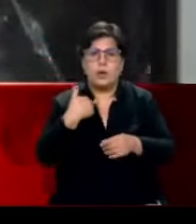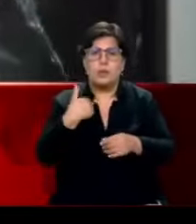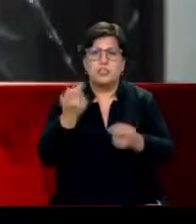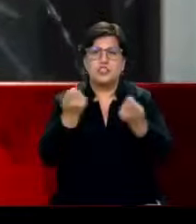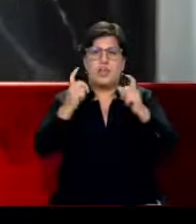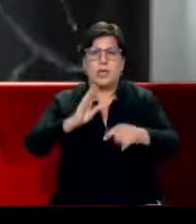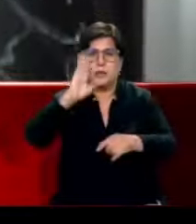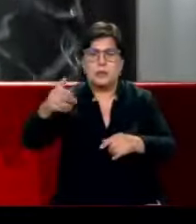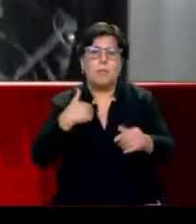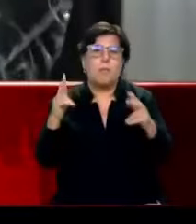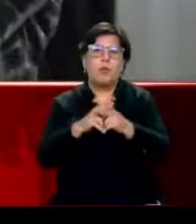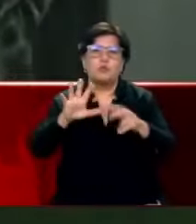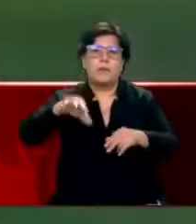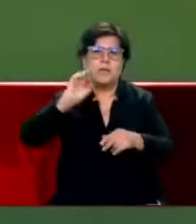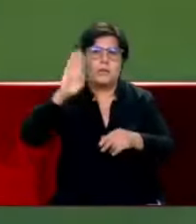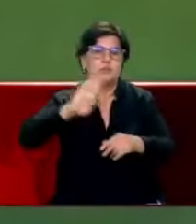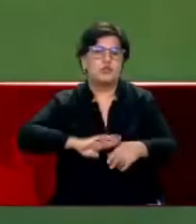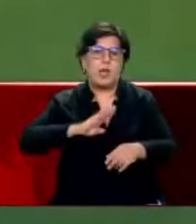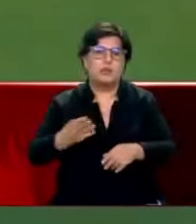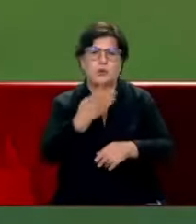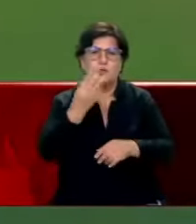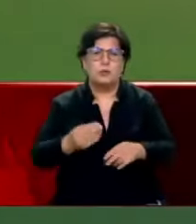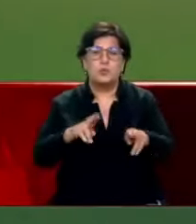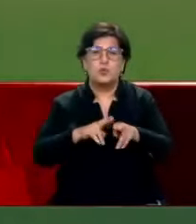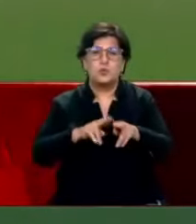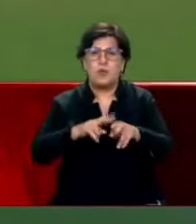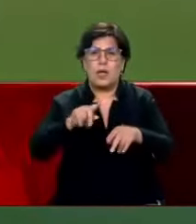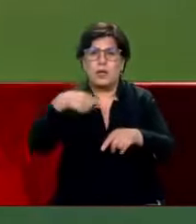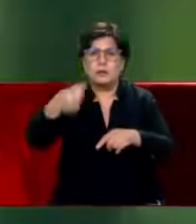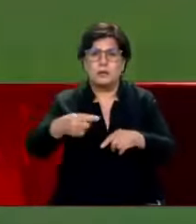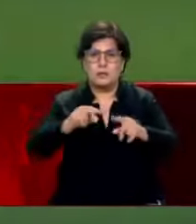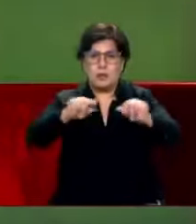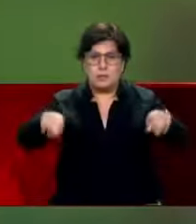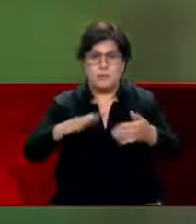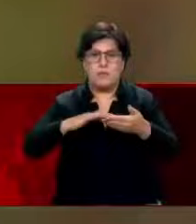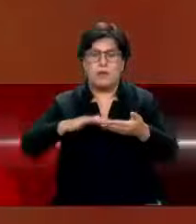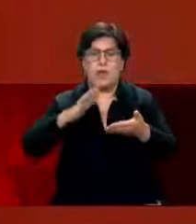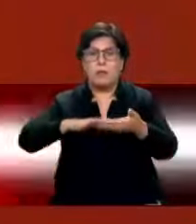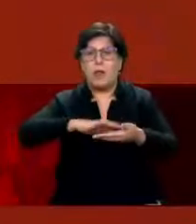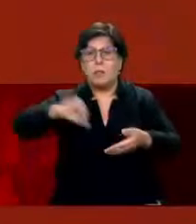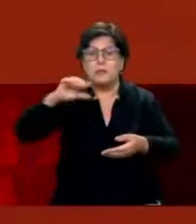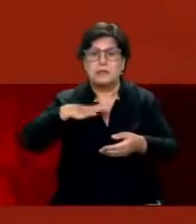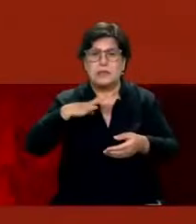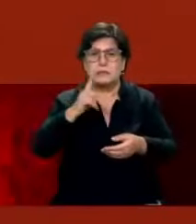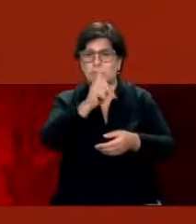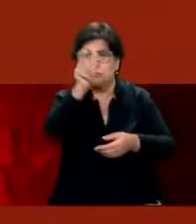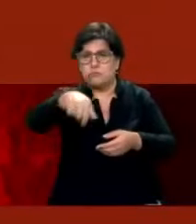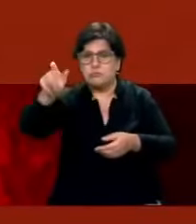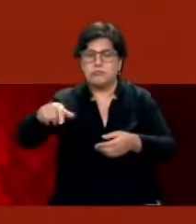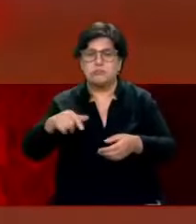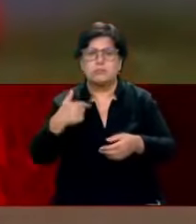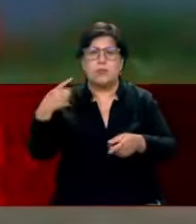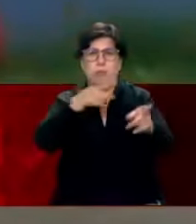kırmışlar. Polis merkezine gidip şikayette bulundum. Kuzenlerinin evini ve arazisini elinden almak istediğini iddia eden Nihat Ak, saldırganlardan şikayetçi